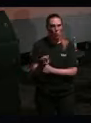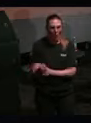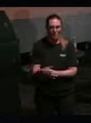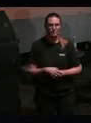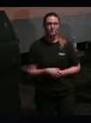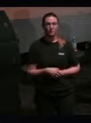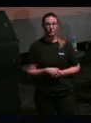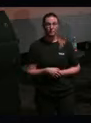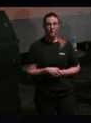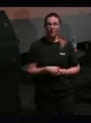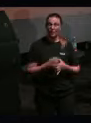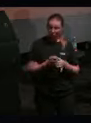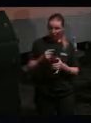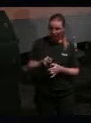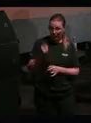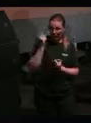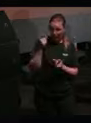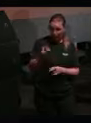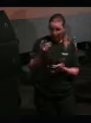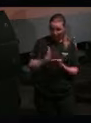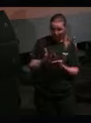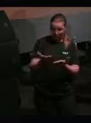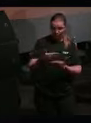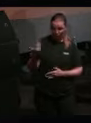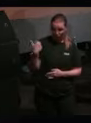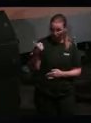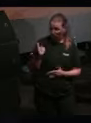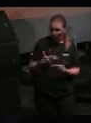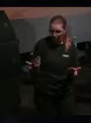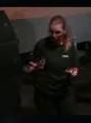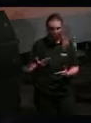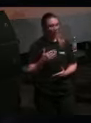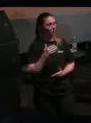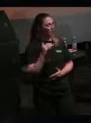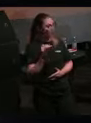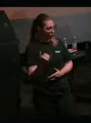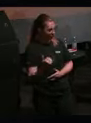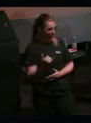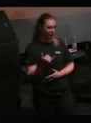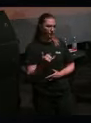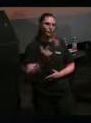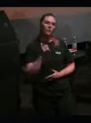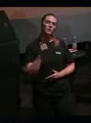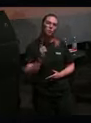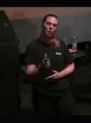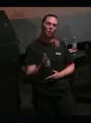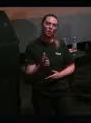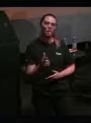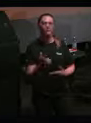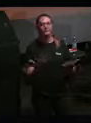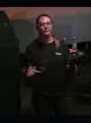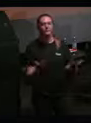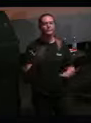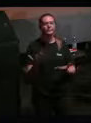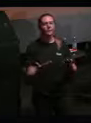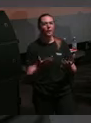fra den informasjonen. Hvorfor har ikke vi fått til det? Jeg tror det går litt inn på måten